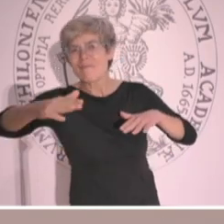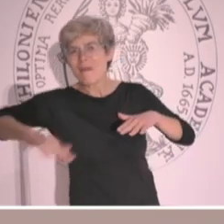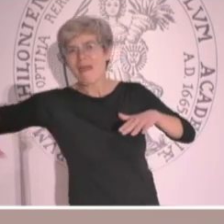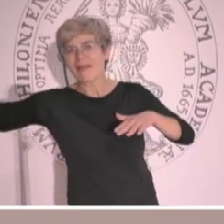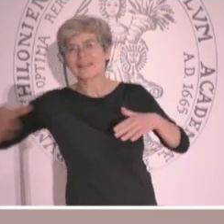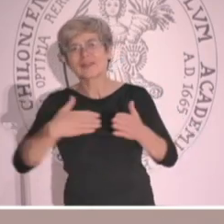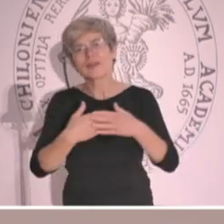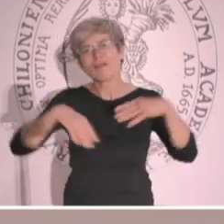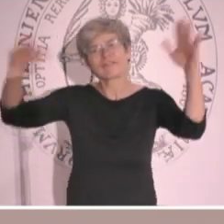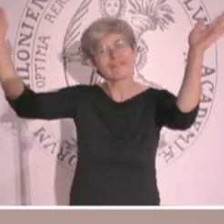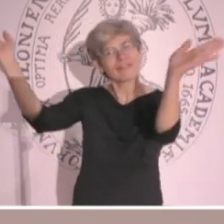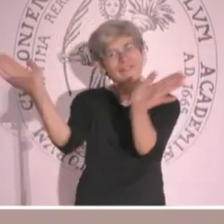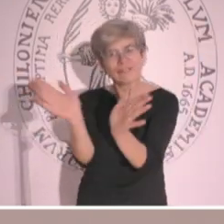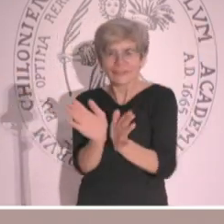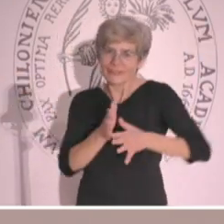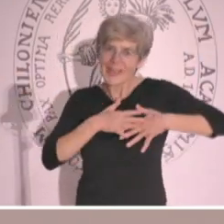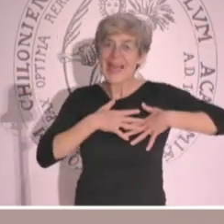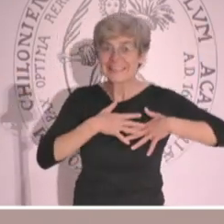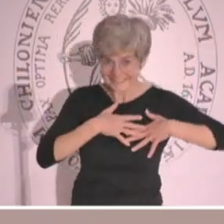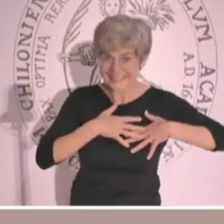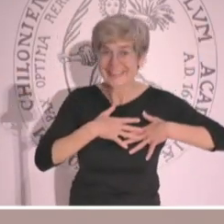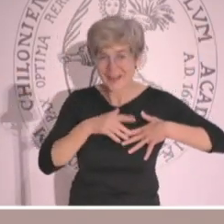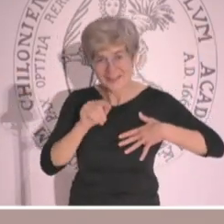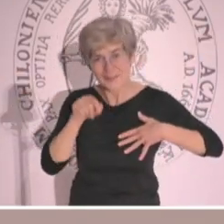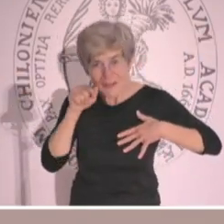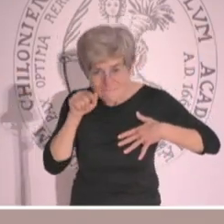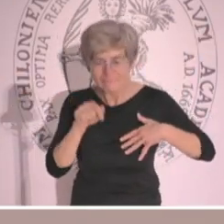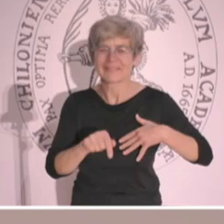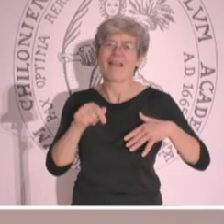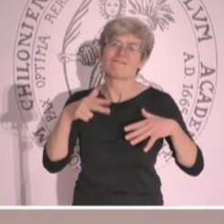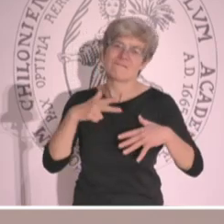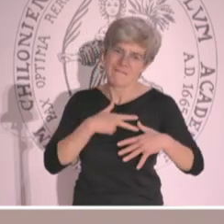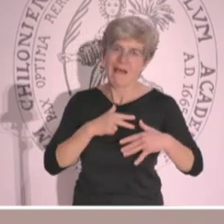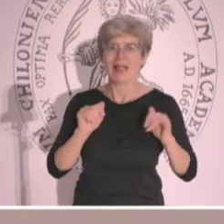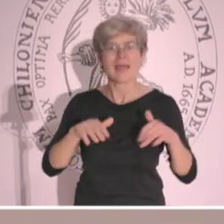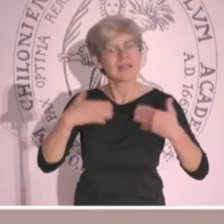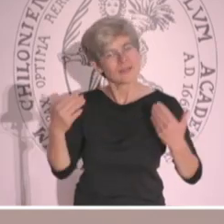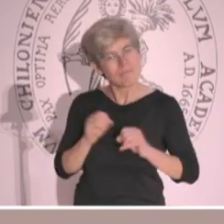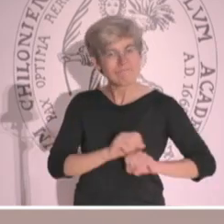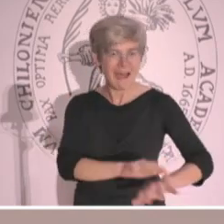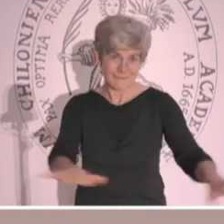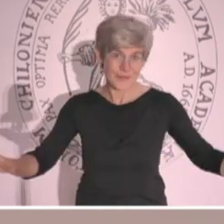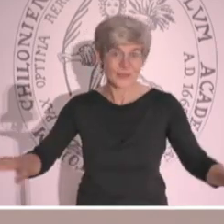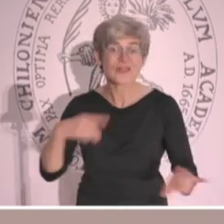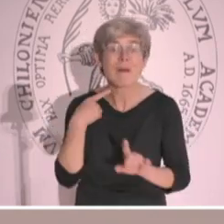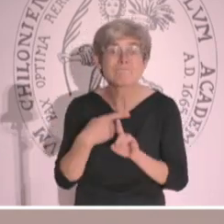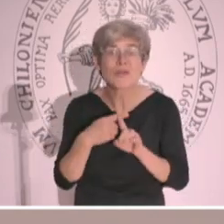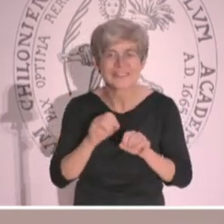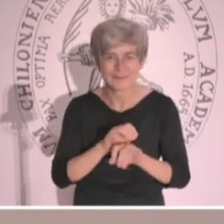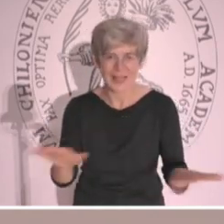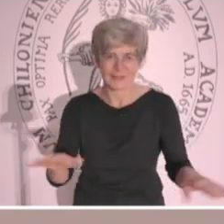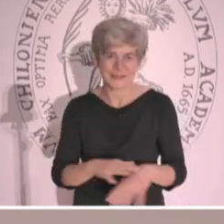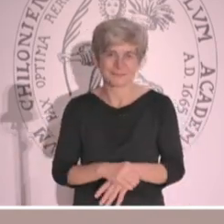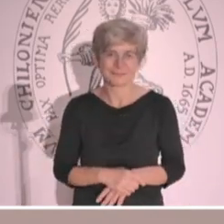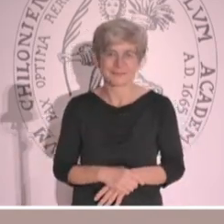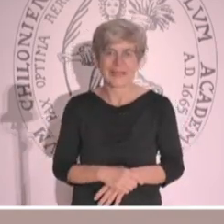Stadt und das prägt vieles und ich glaube in einem sehr, sehr positiven Sinne. Und die Stadt und